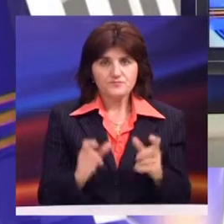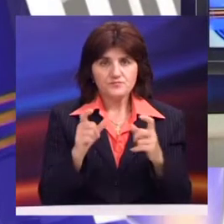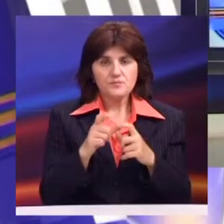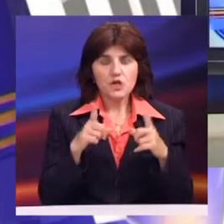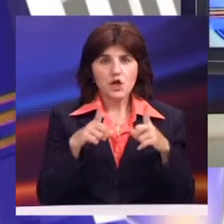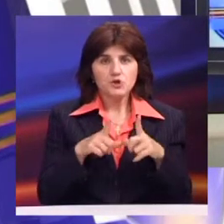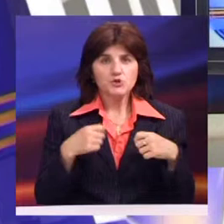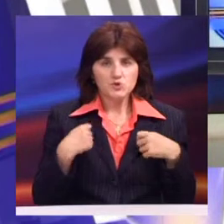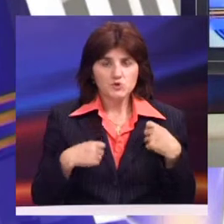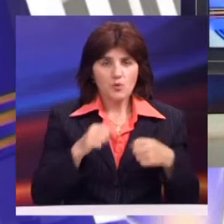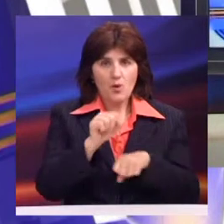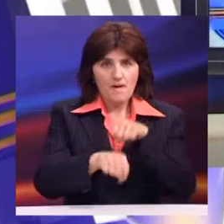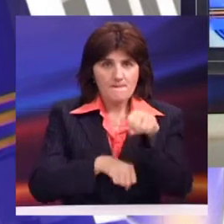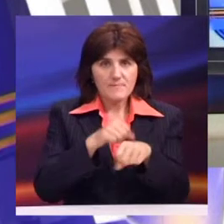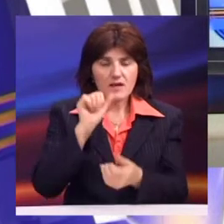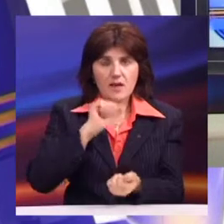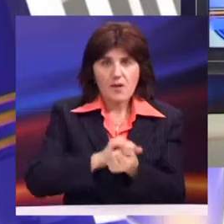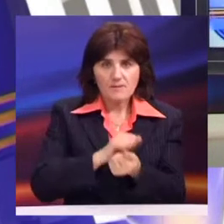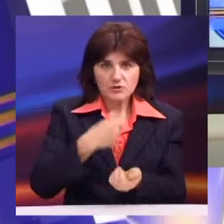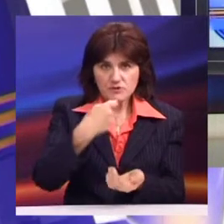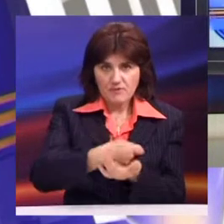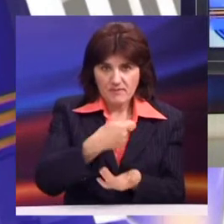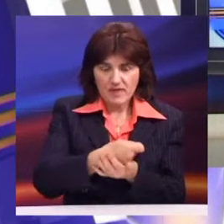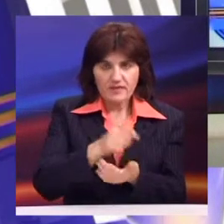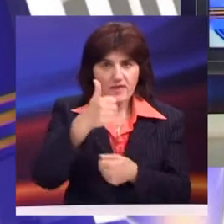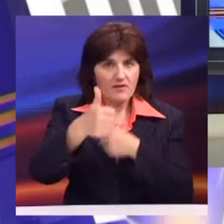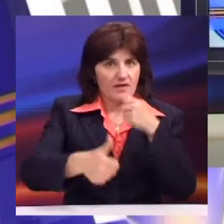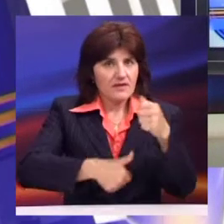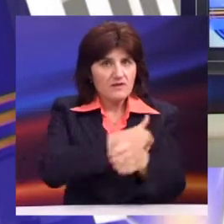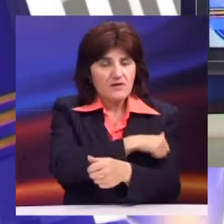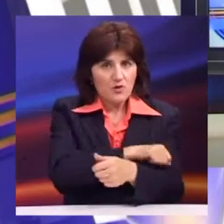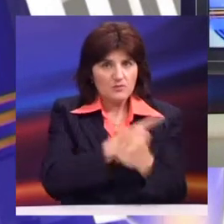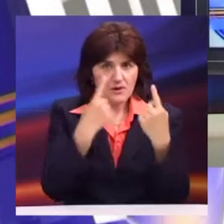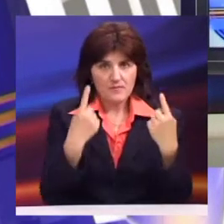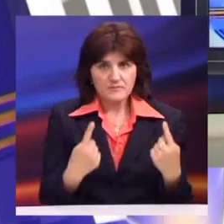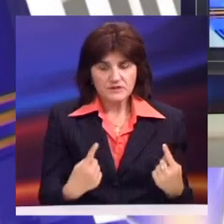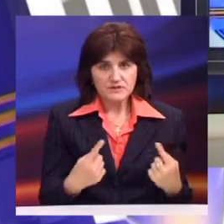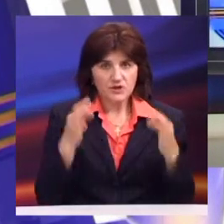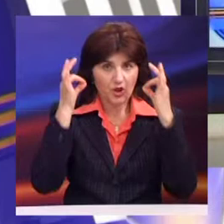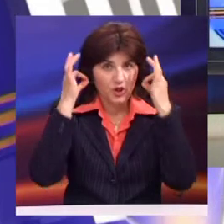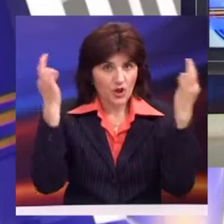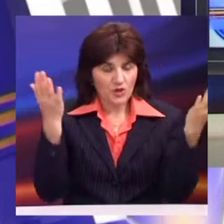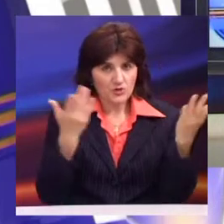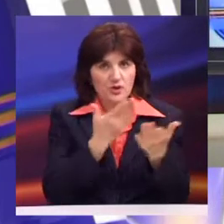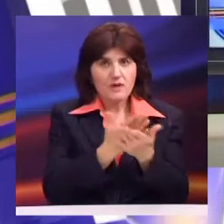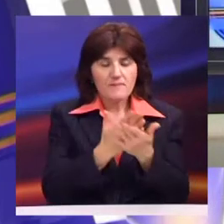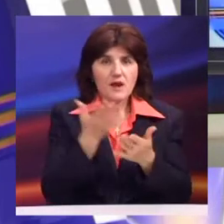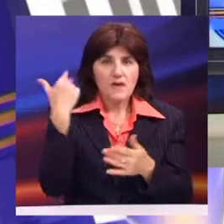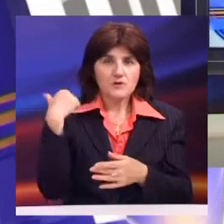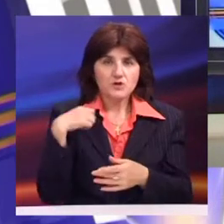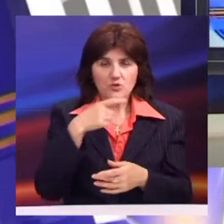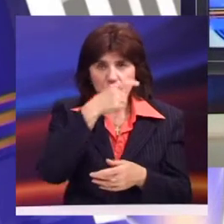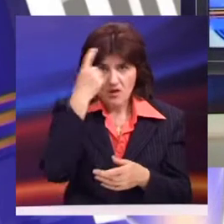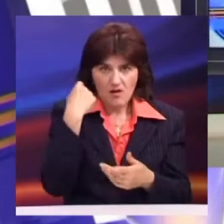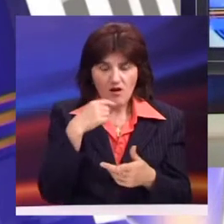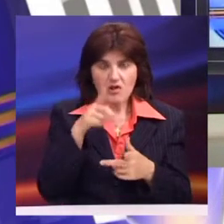Subike sistem za iznajmljivanje gradskih bicikala uskoro proslavlja prvi rođendan. 22. juna prošle godine startovao je zajednički